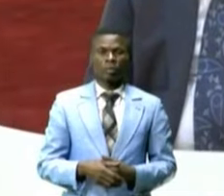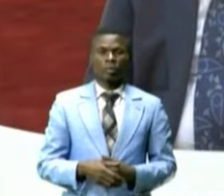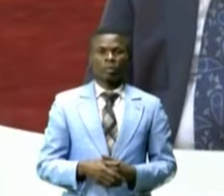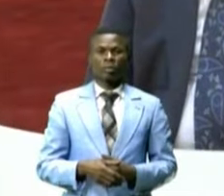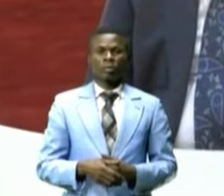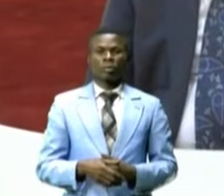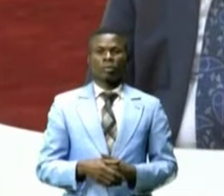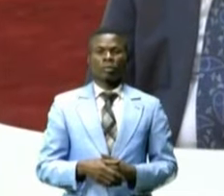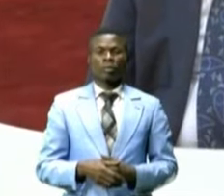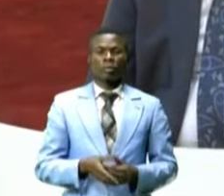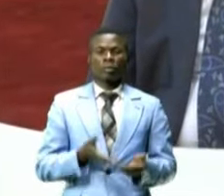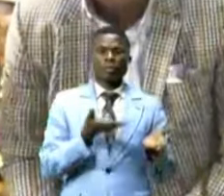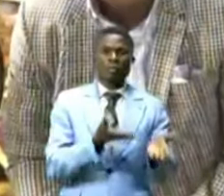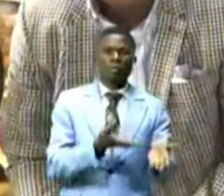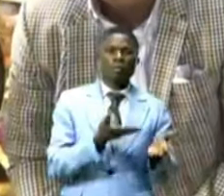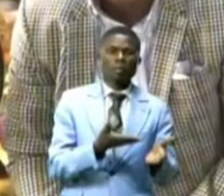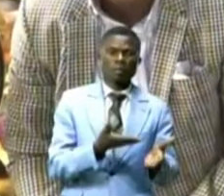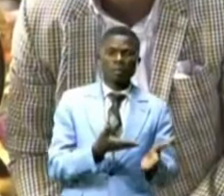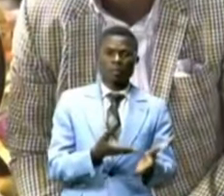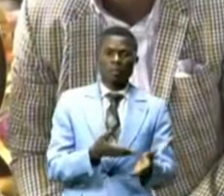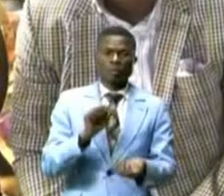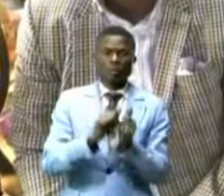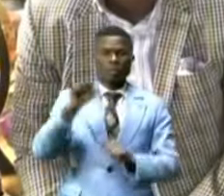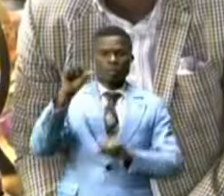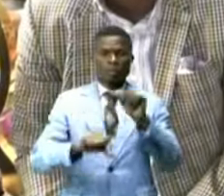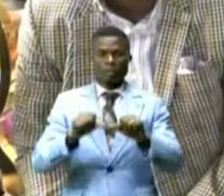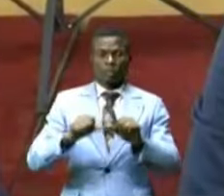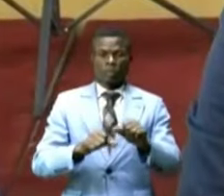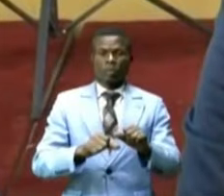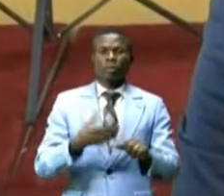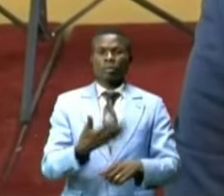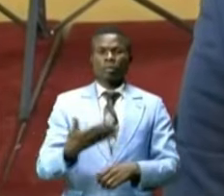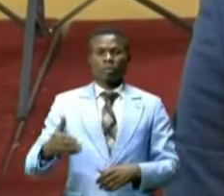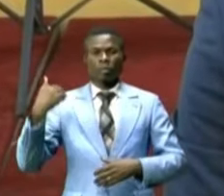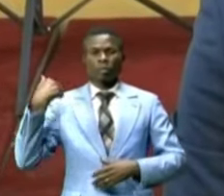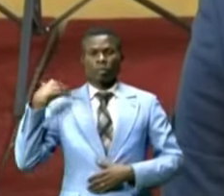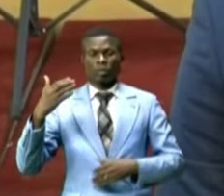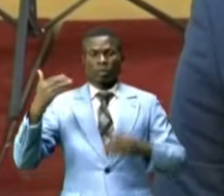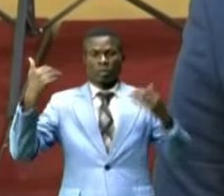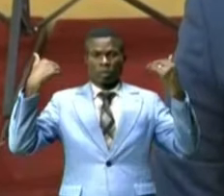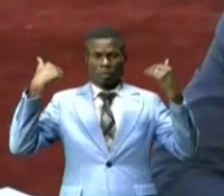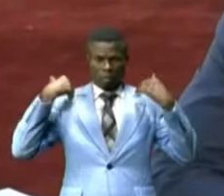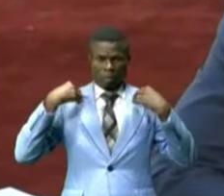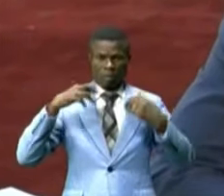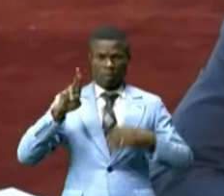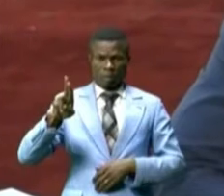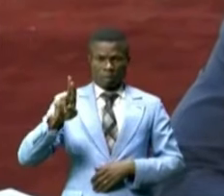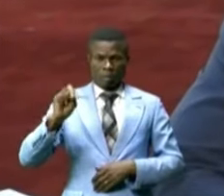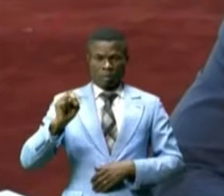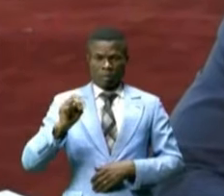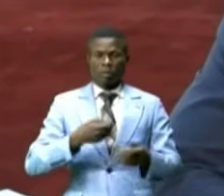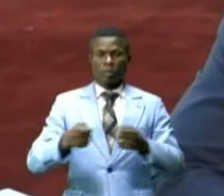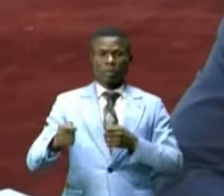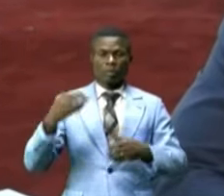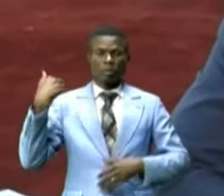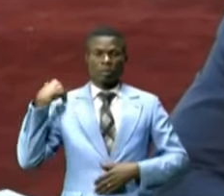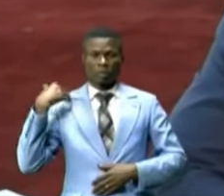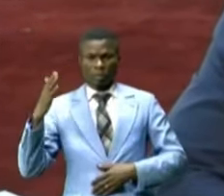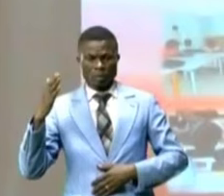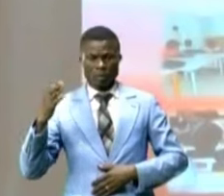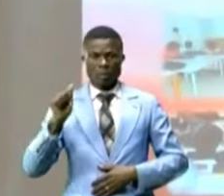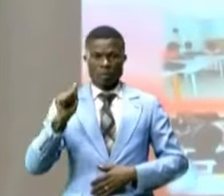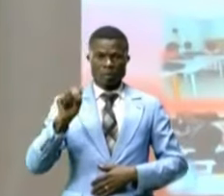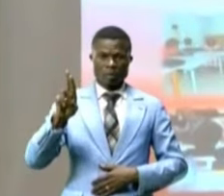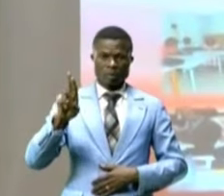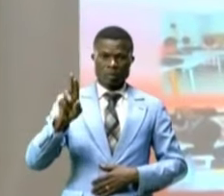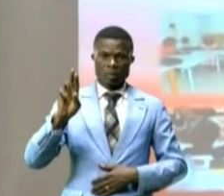le favoritisme et les antivaleurs dans le marché public que l'autorité de régulation de marché public, ARMP, a